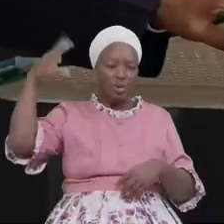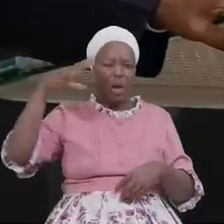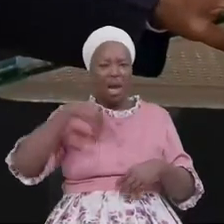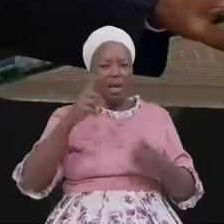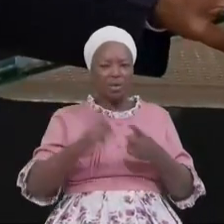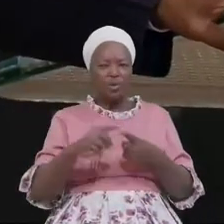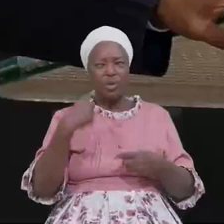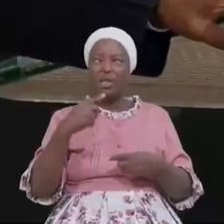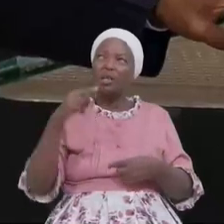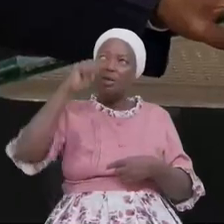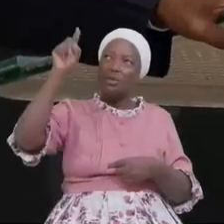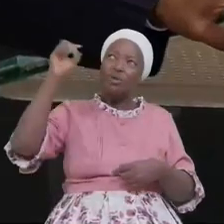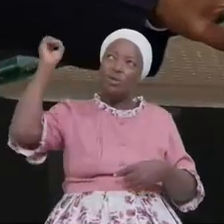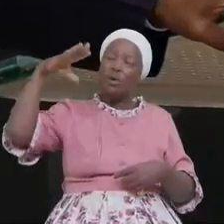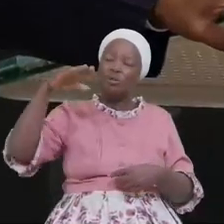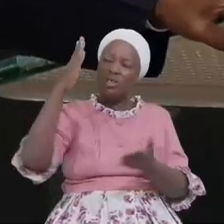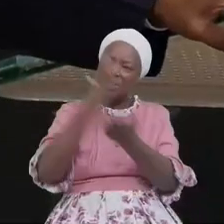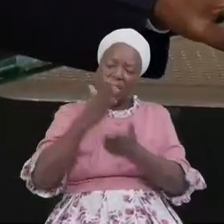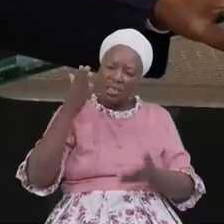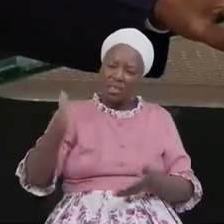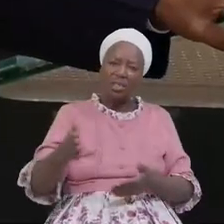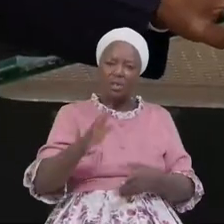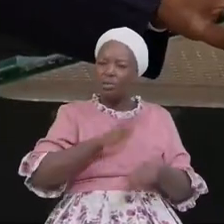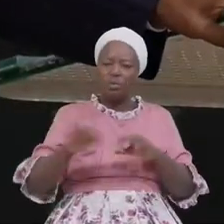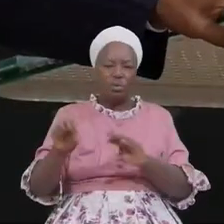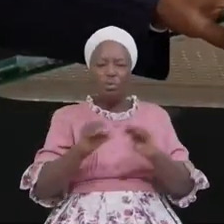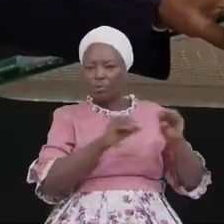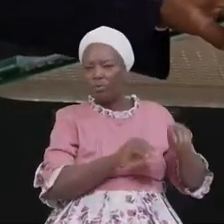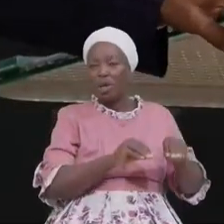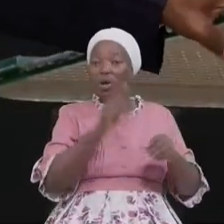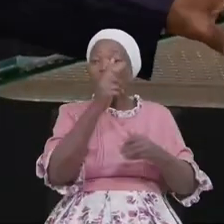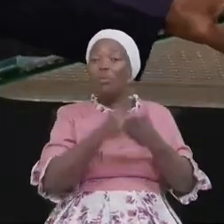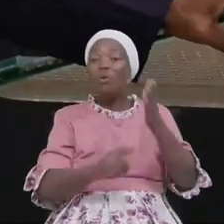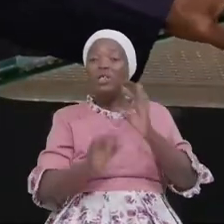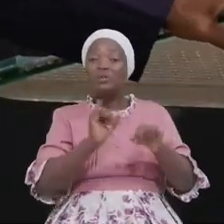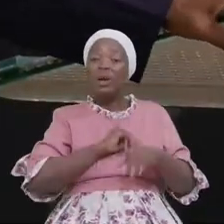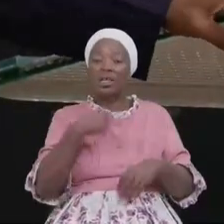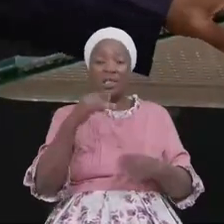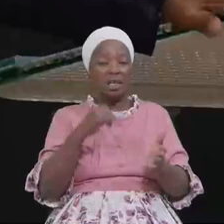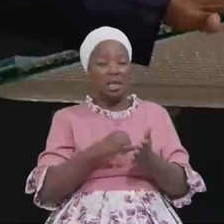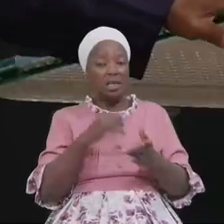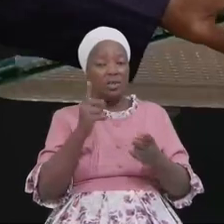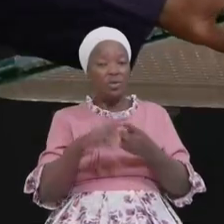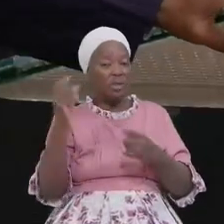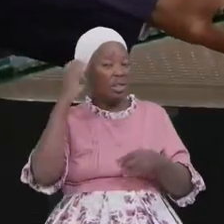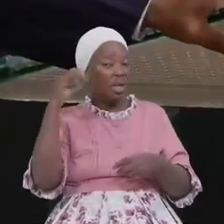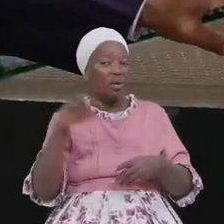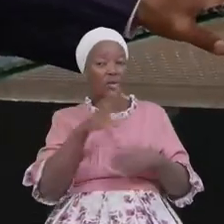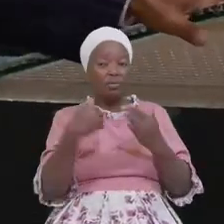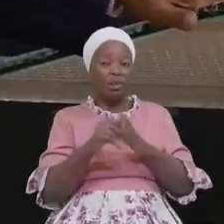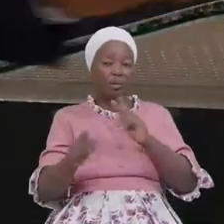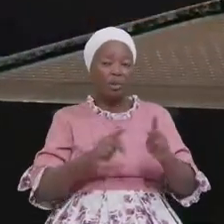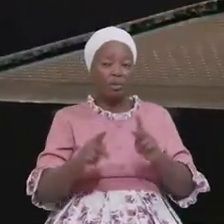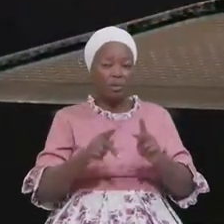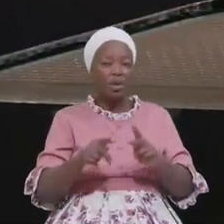Soleil, arrête-toi, ne bouge plus. » Et si je dis, et le peuple m'entend, et si ça